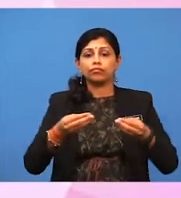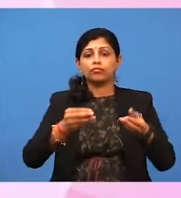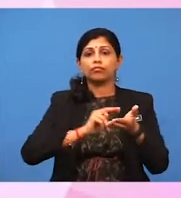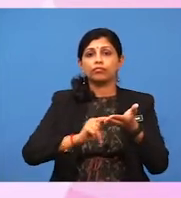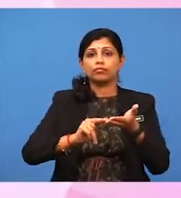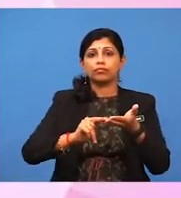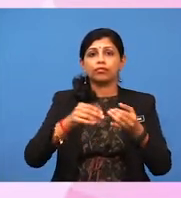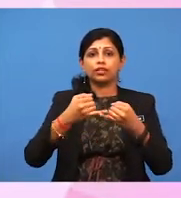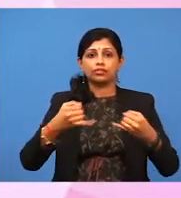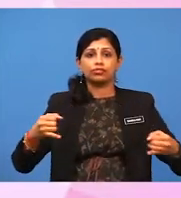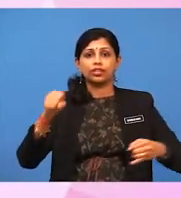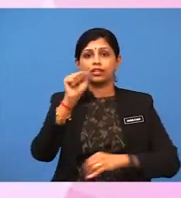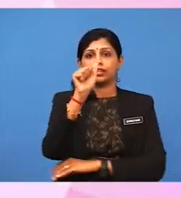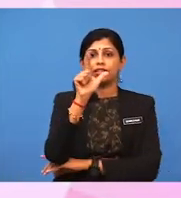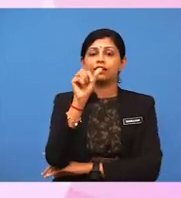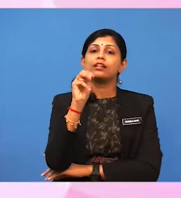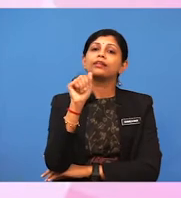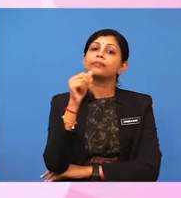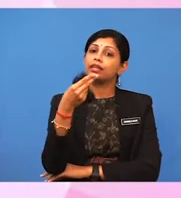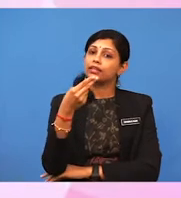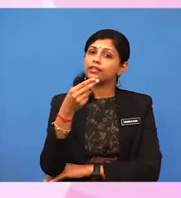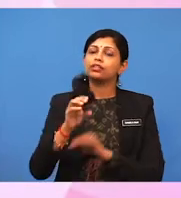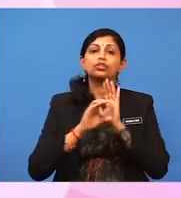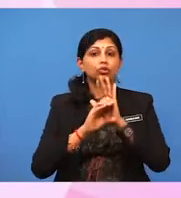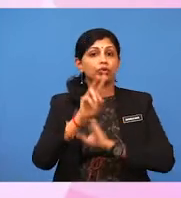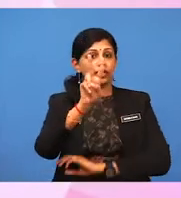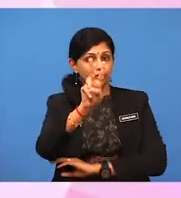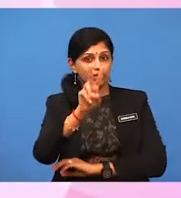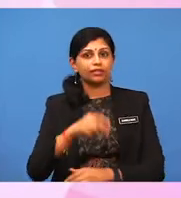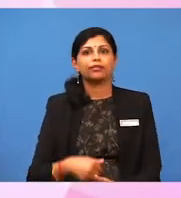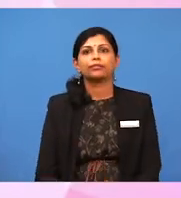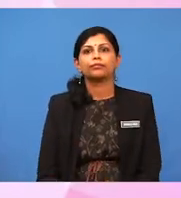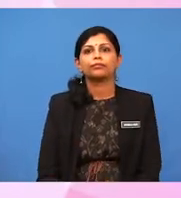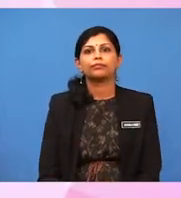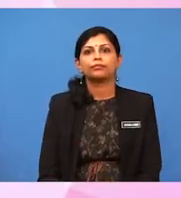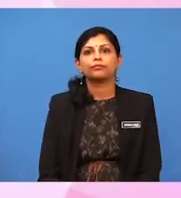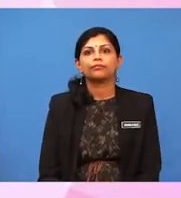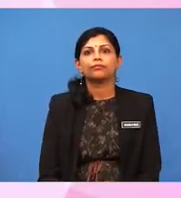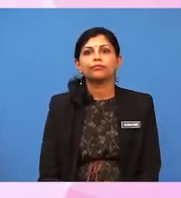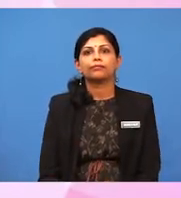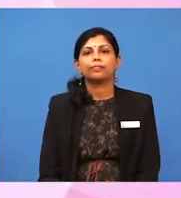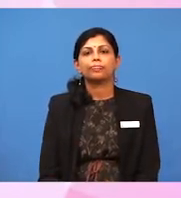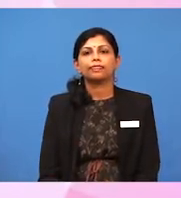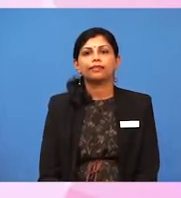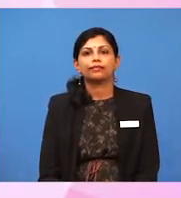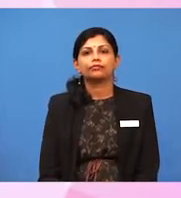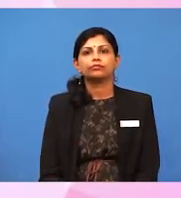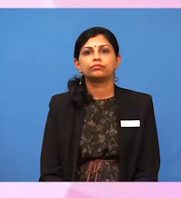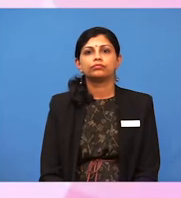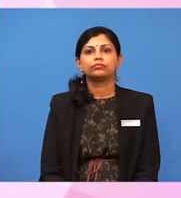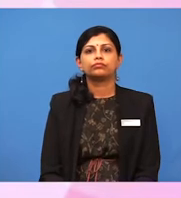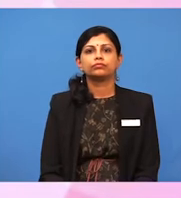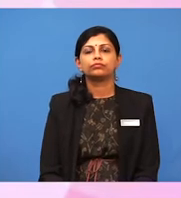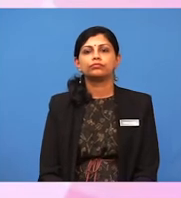nilai string Salmah. Contoh kedua, pemboleh ubah kata laluan diberi nilai string